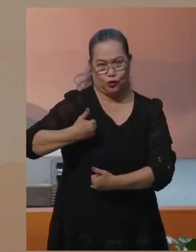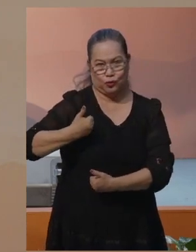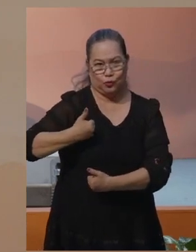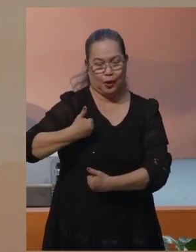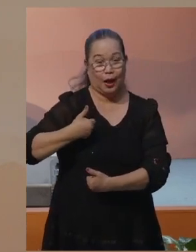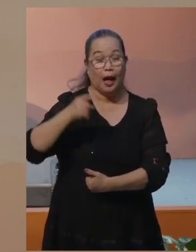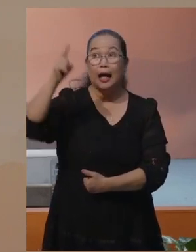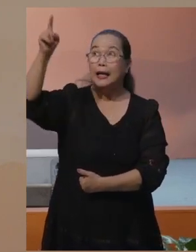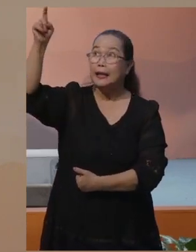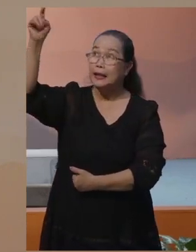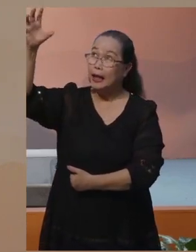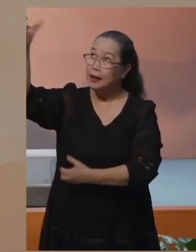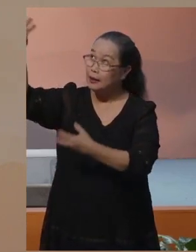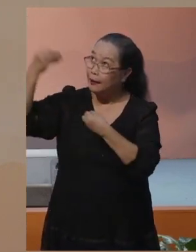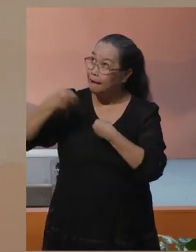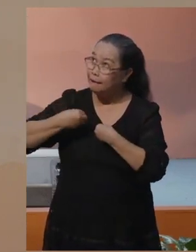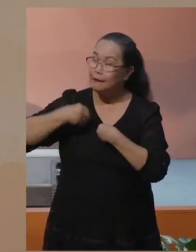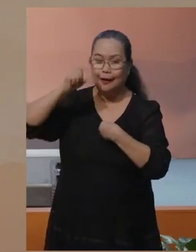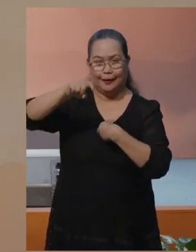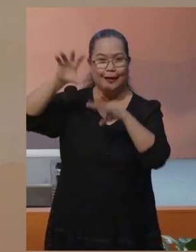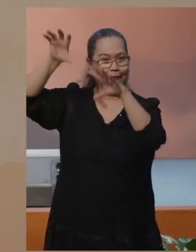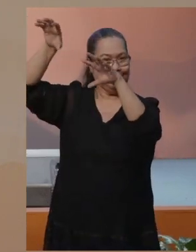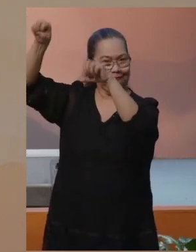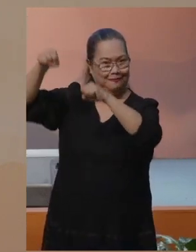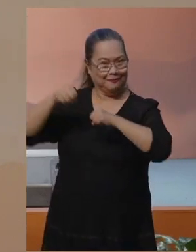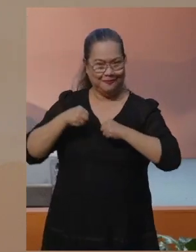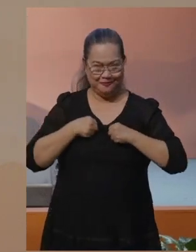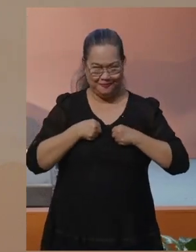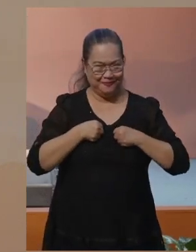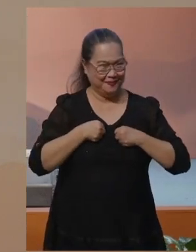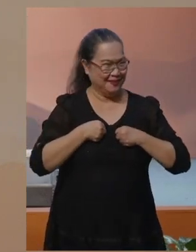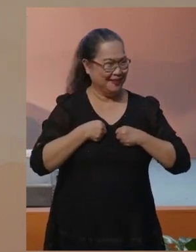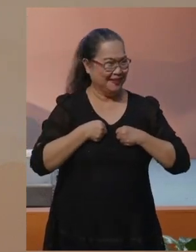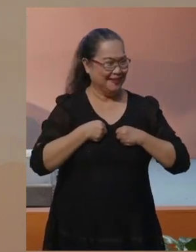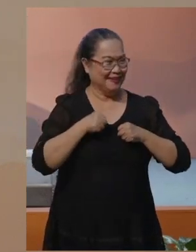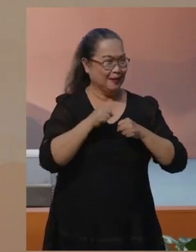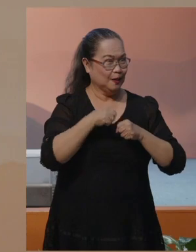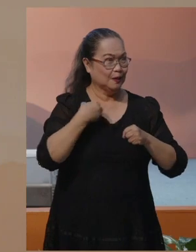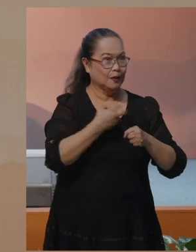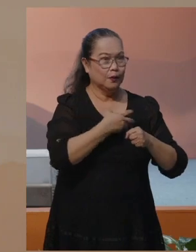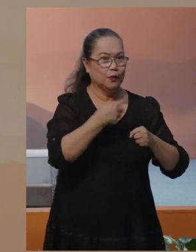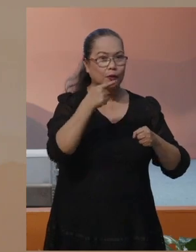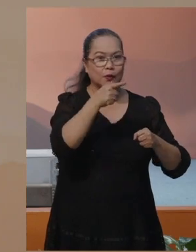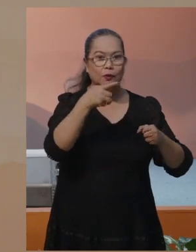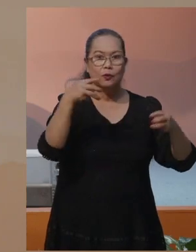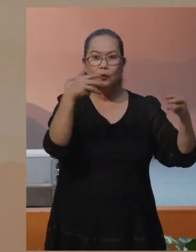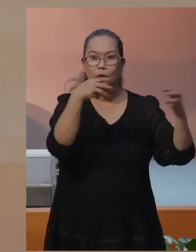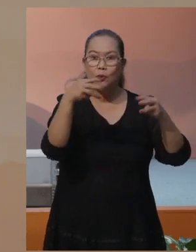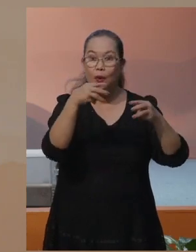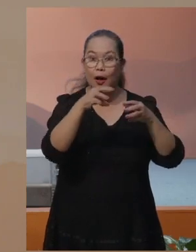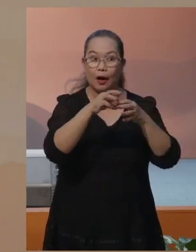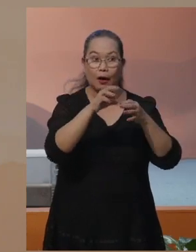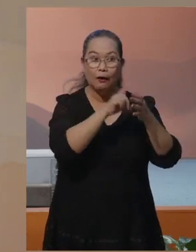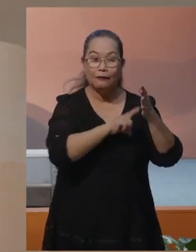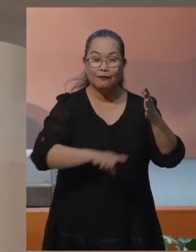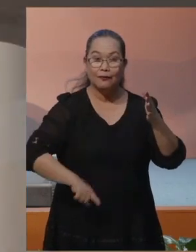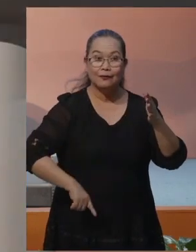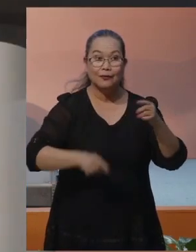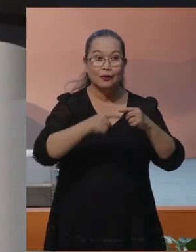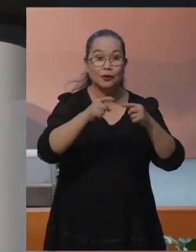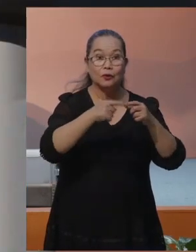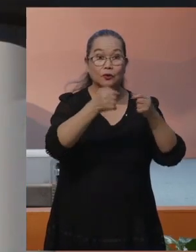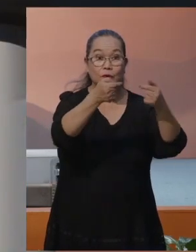of What God Has Given. Makikita natin dito ang pakikipaglaban ng Diyos sa mga